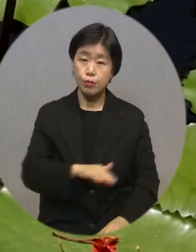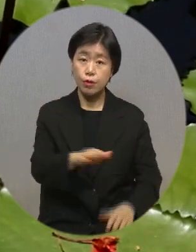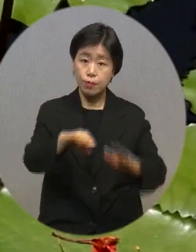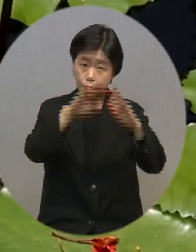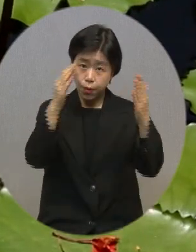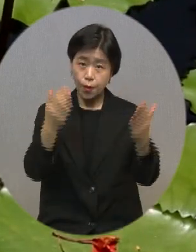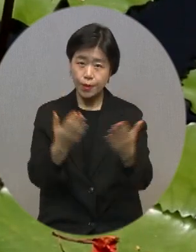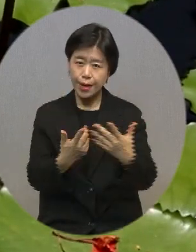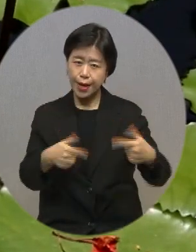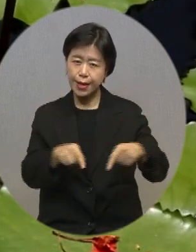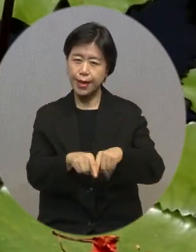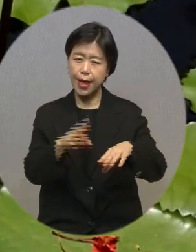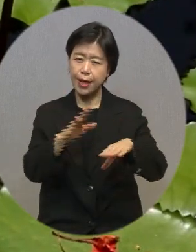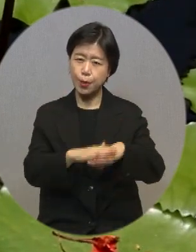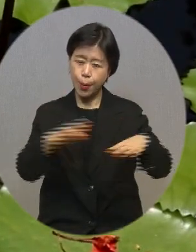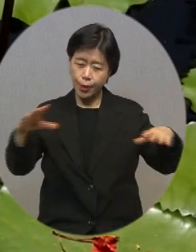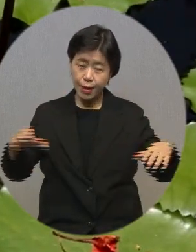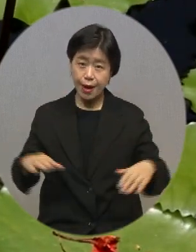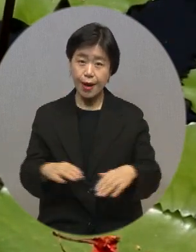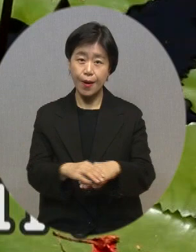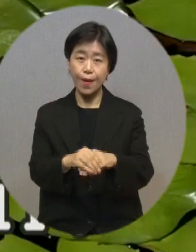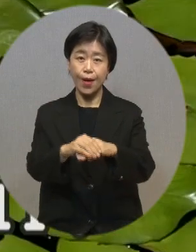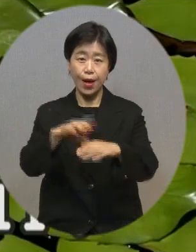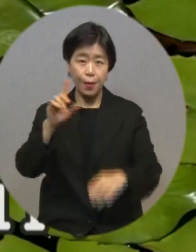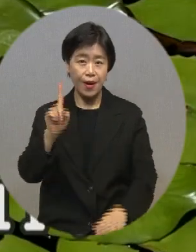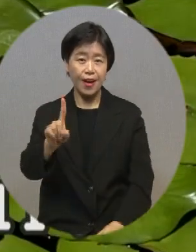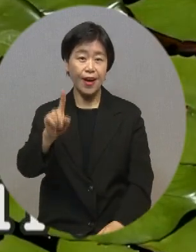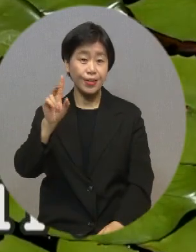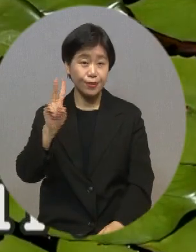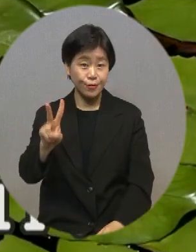모두 함께 손을 잡고